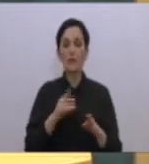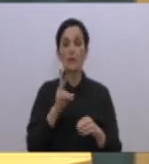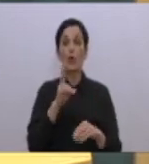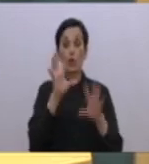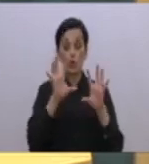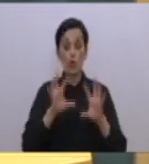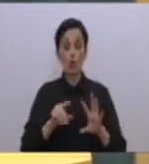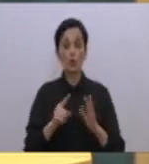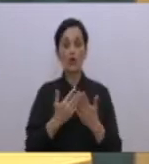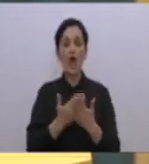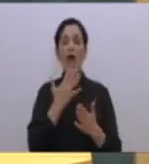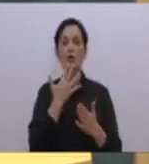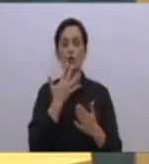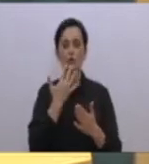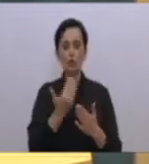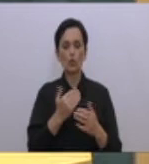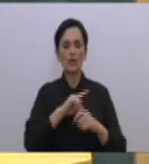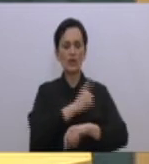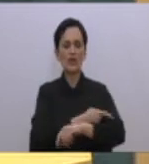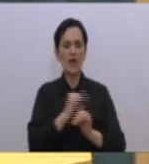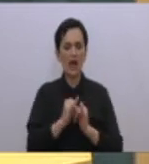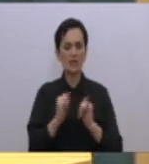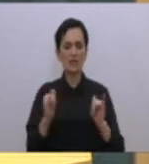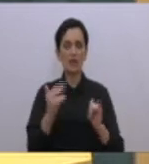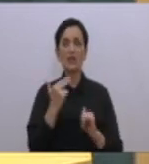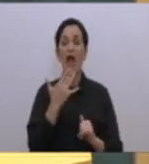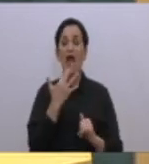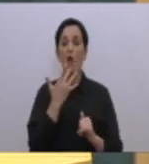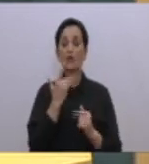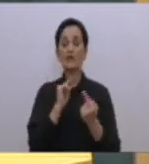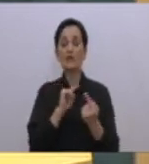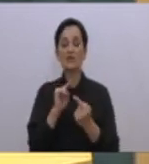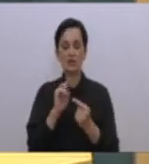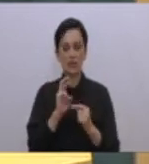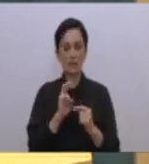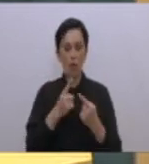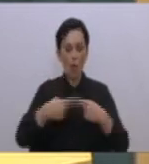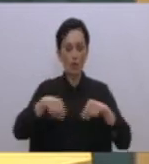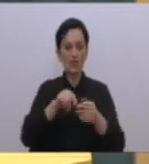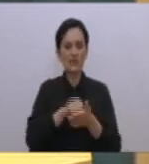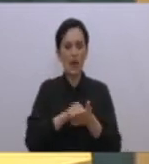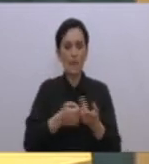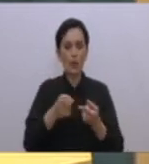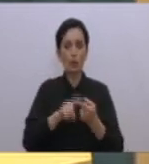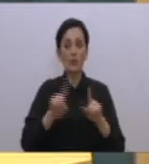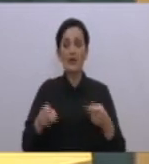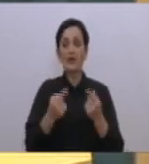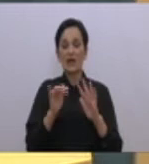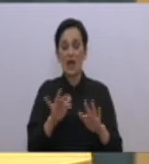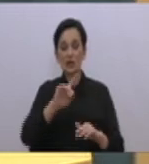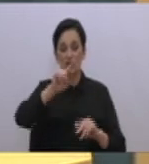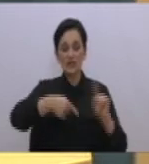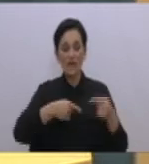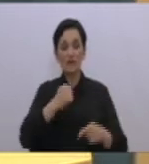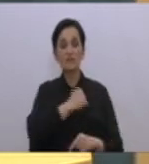კოდექსით განისაზღვრება ეროვნული მედეგობის გაძლიერების და ეროვნული წინააღმდეგობის გაწევის ორგანიზების საფუძვლები. განხორციელდება სავალდებულო